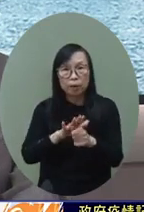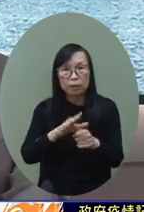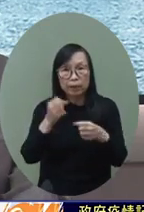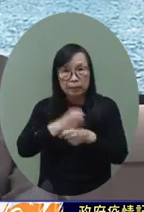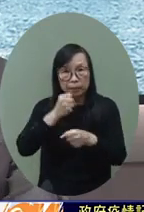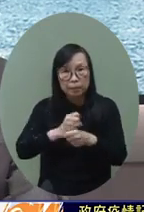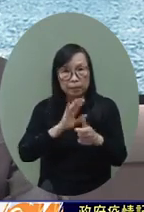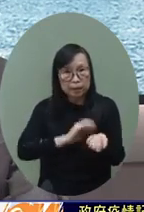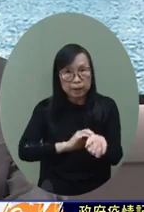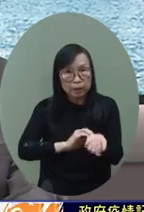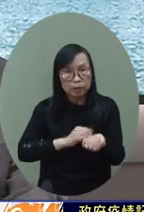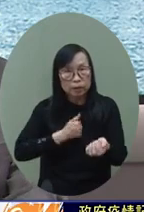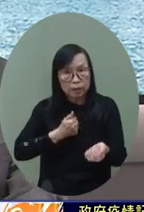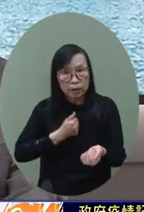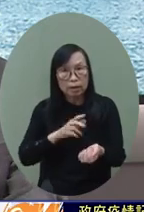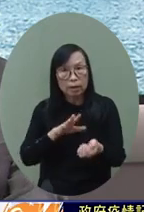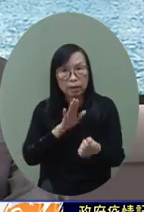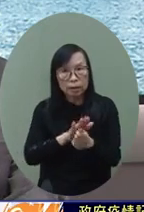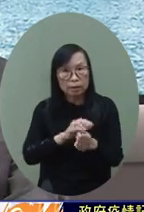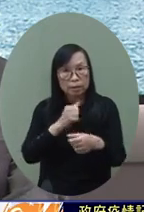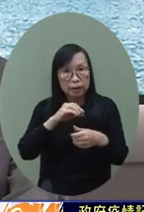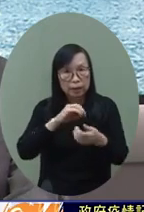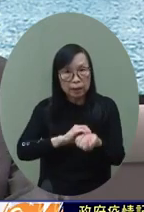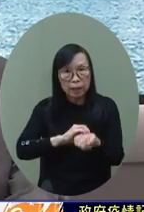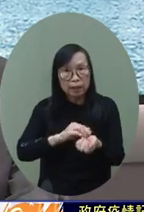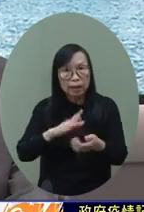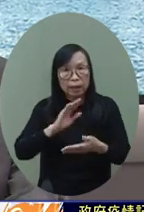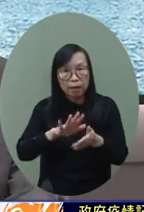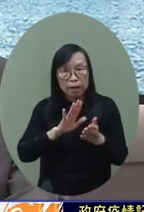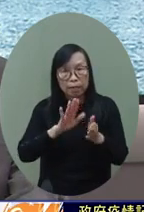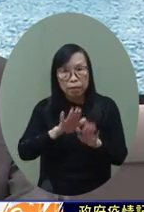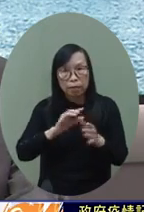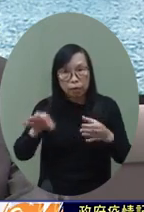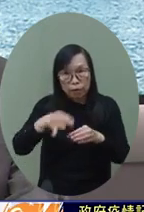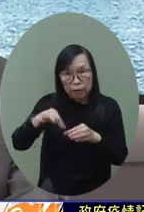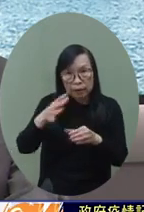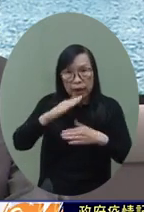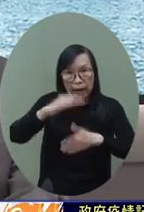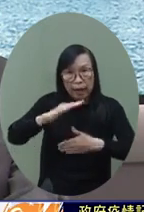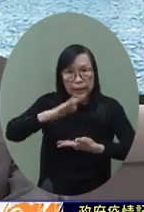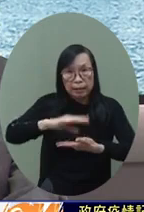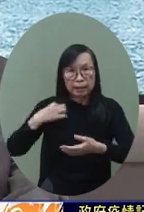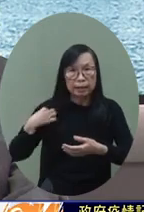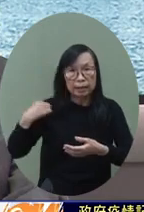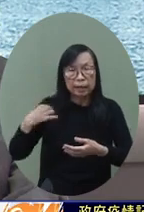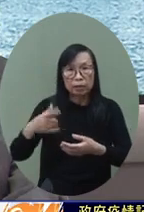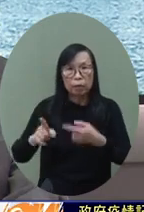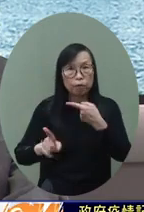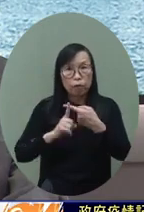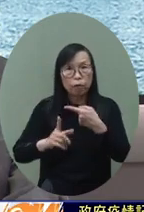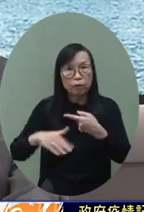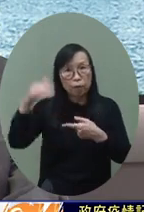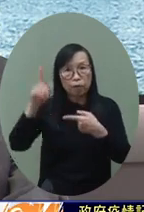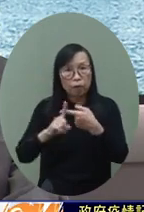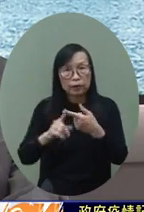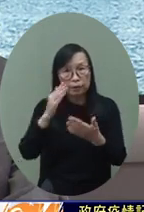啦，去進行一啲嘅治療同埋縫製壓力衣嘅。咁佢本身就唔需要進行一啲高風險嘅醫